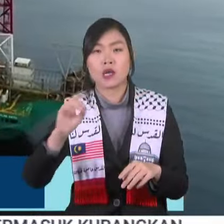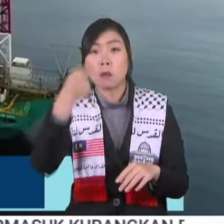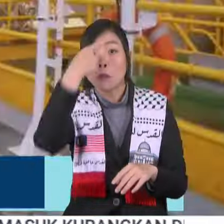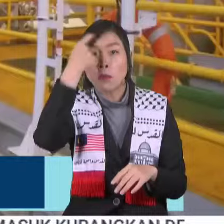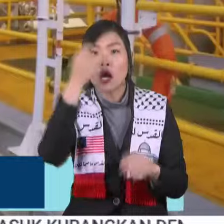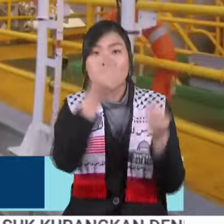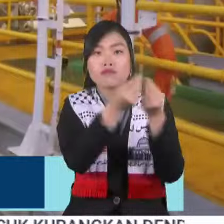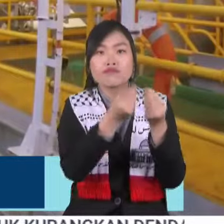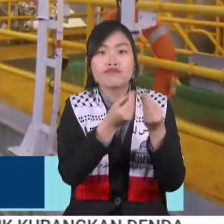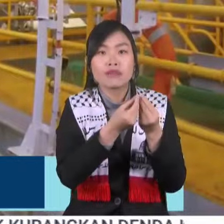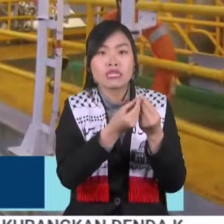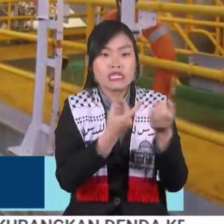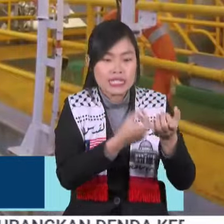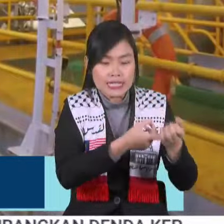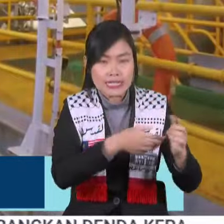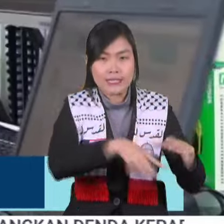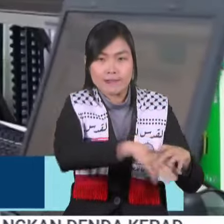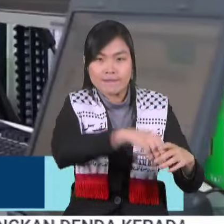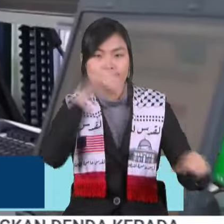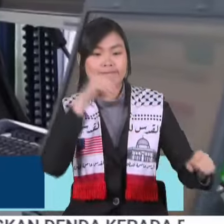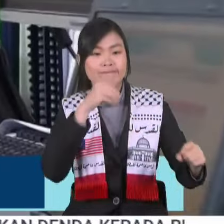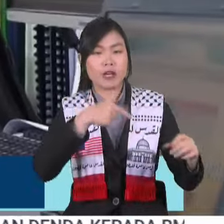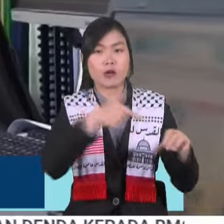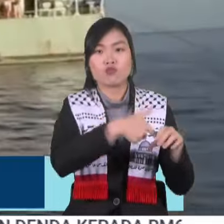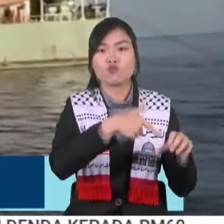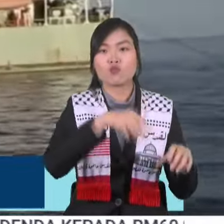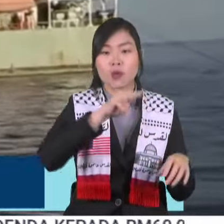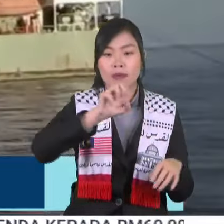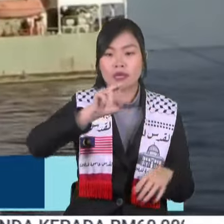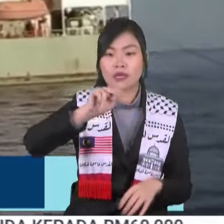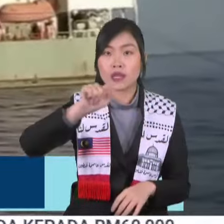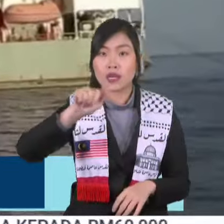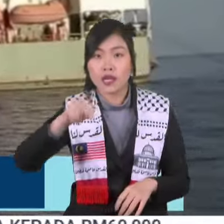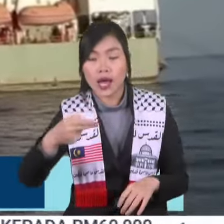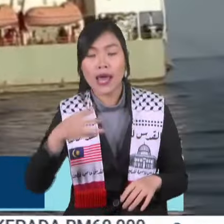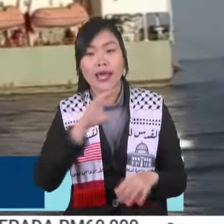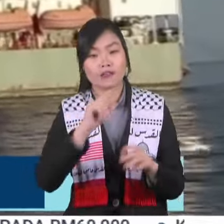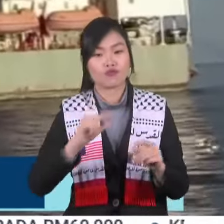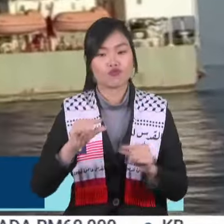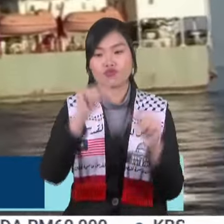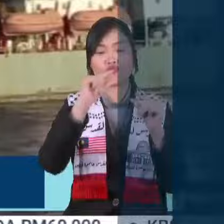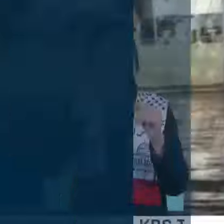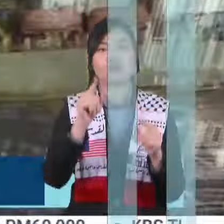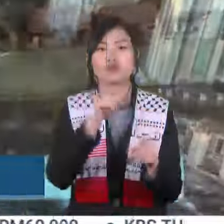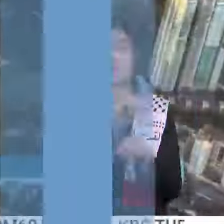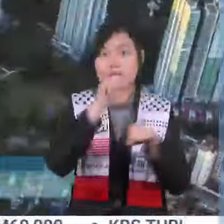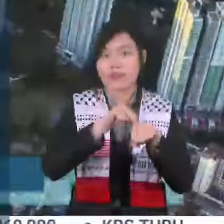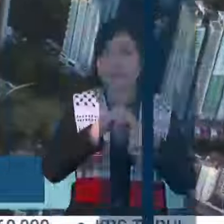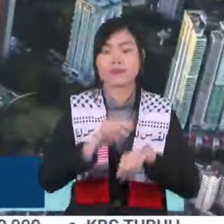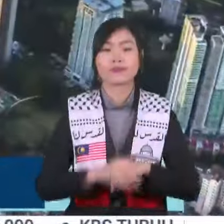disumbangkan indeks pengekstrakan petroleum mentah dan pengekstrakan gas asli.